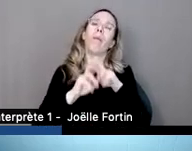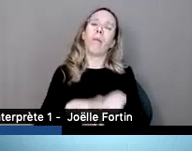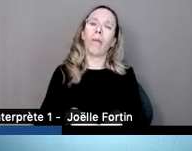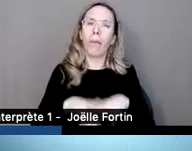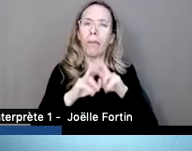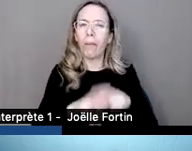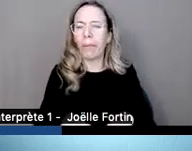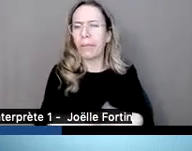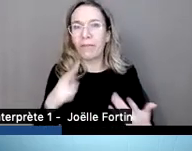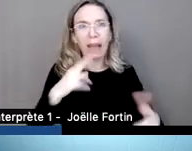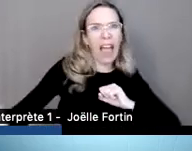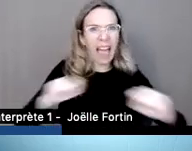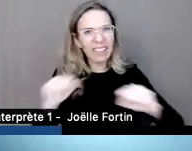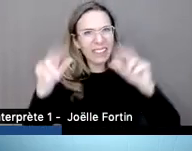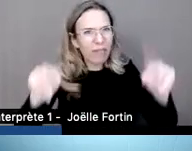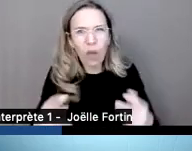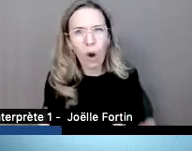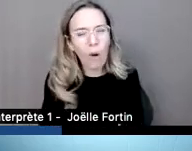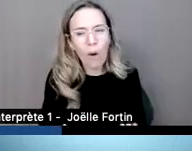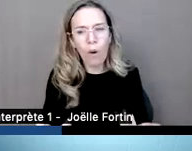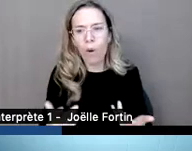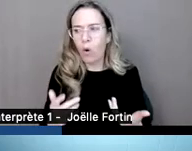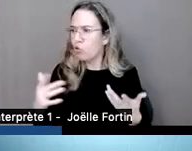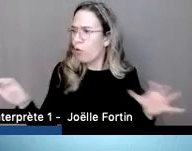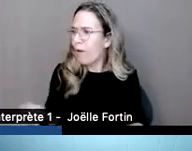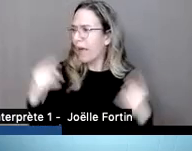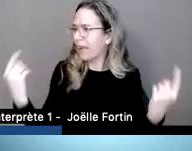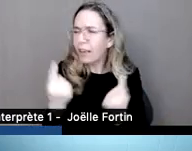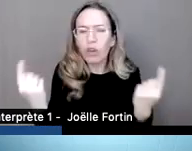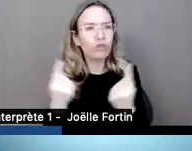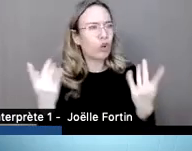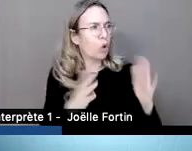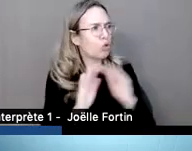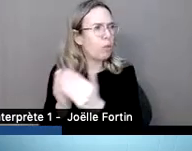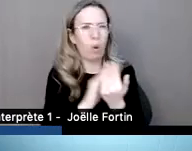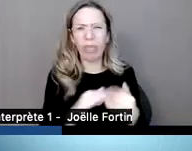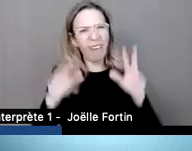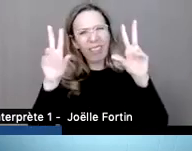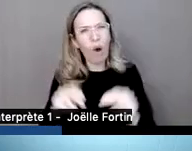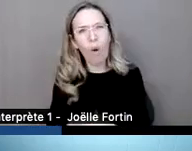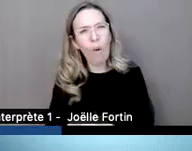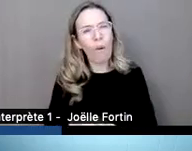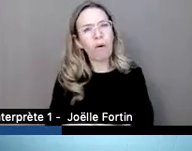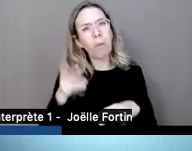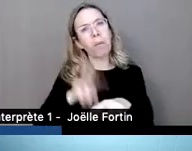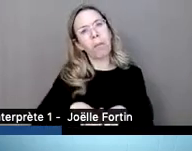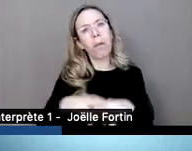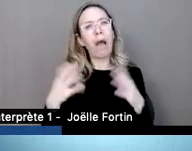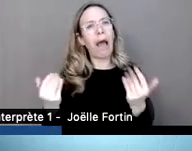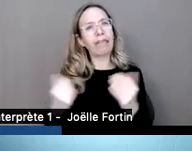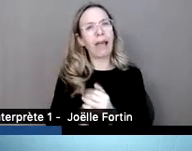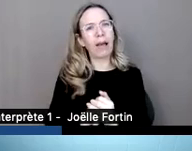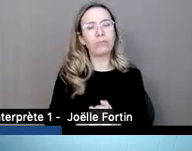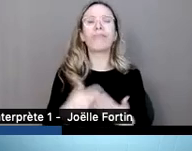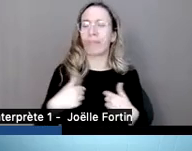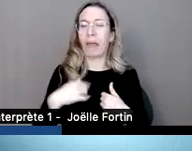disons, actifs, ne sont pas engagés dans la communauté. Et la méthode